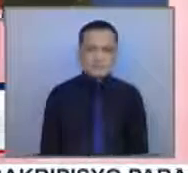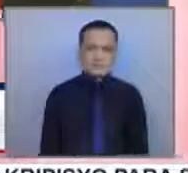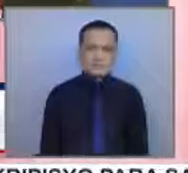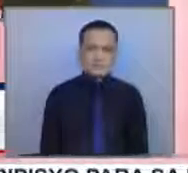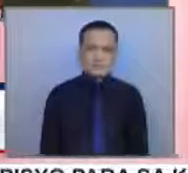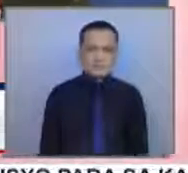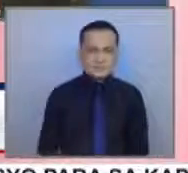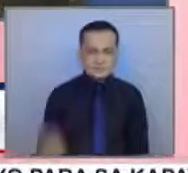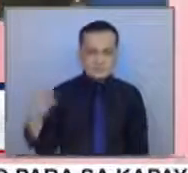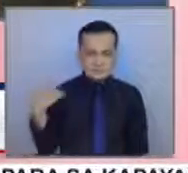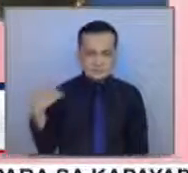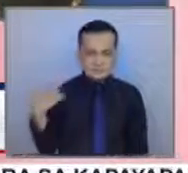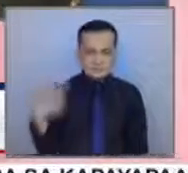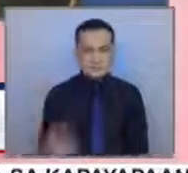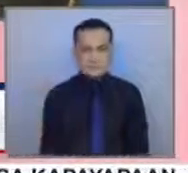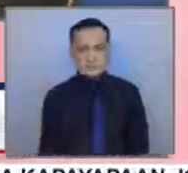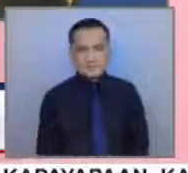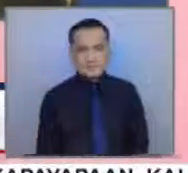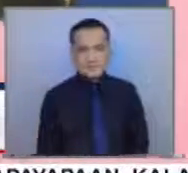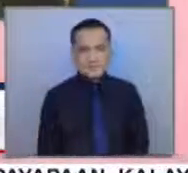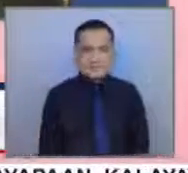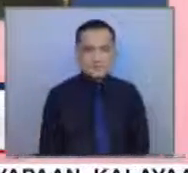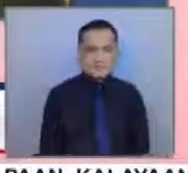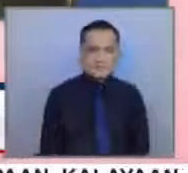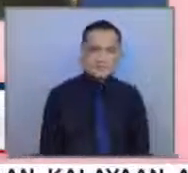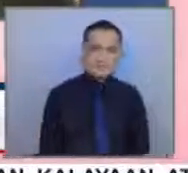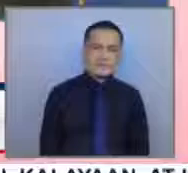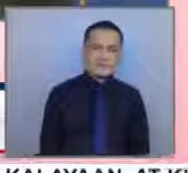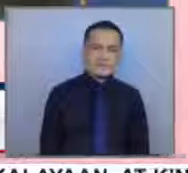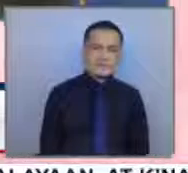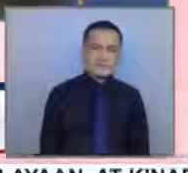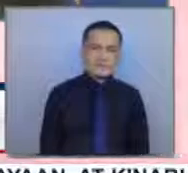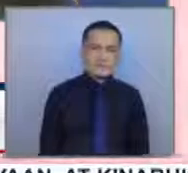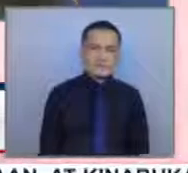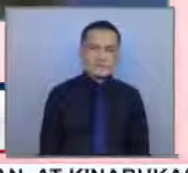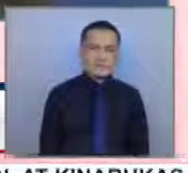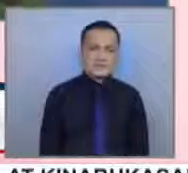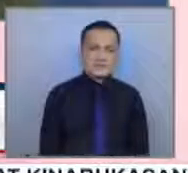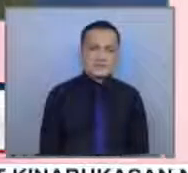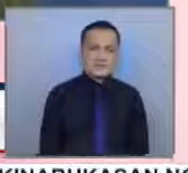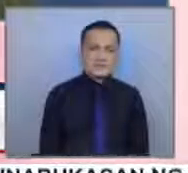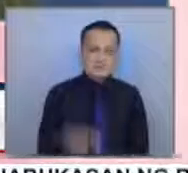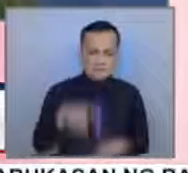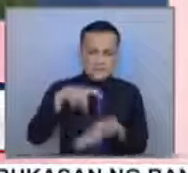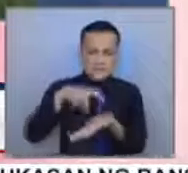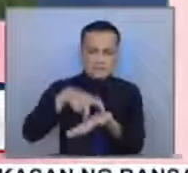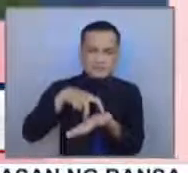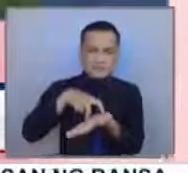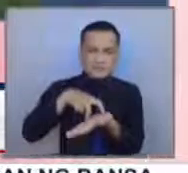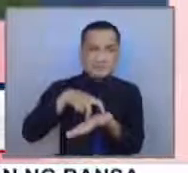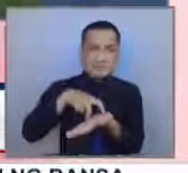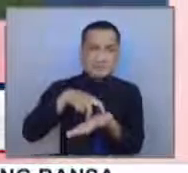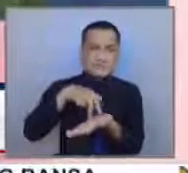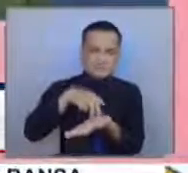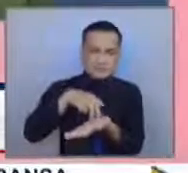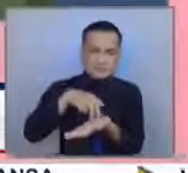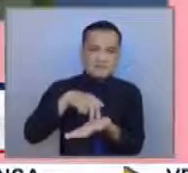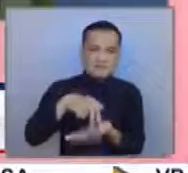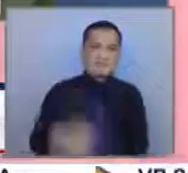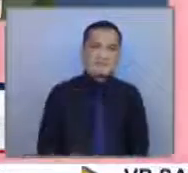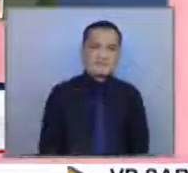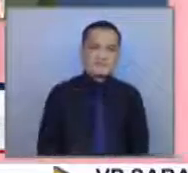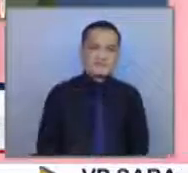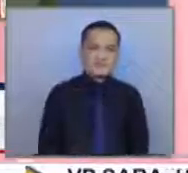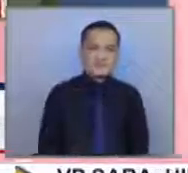Kapag right-handed ka. Hawakan lang po muna. Okay. So, from here, feet together. Tapos, punta po sa